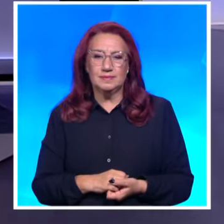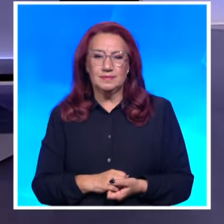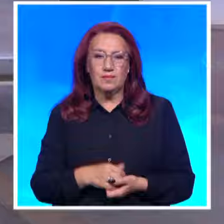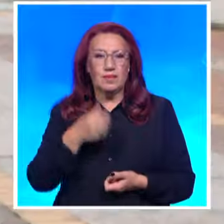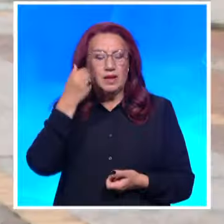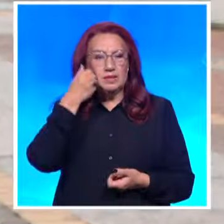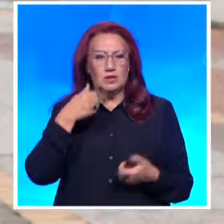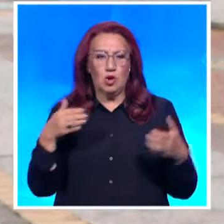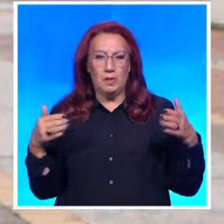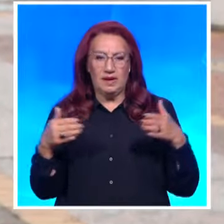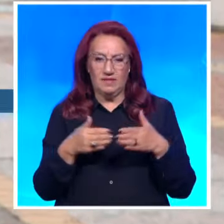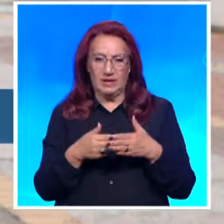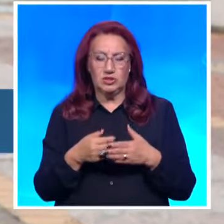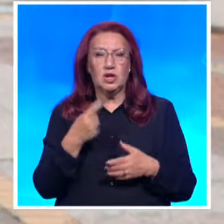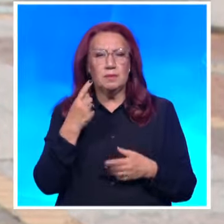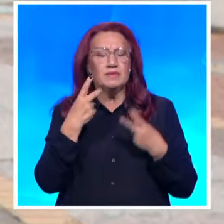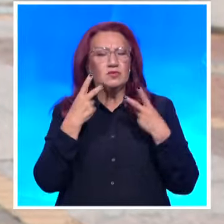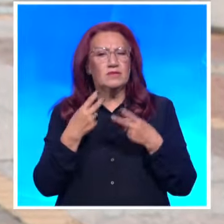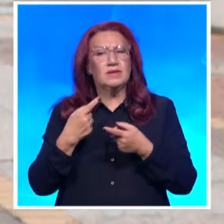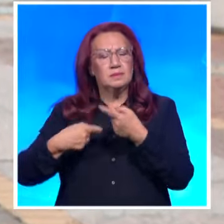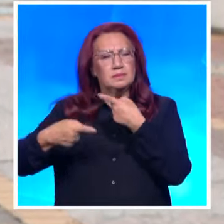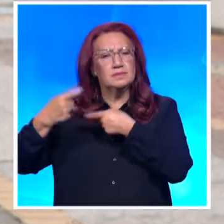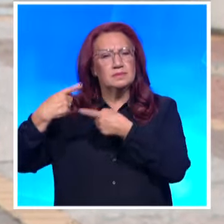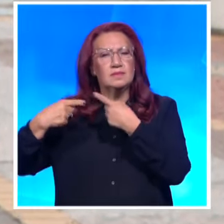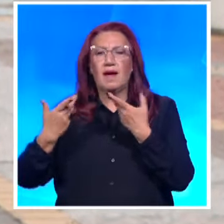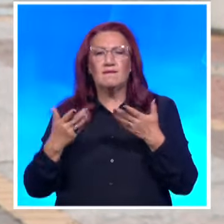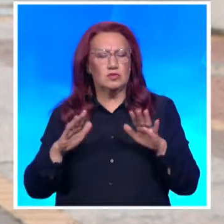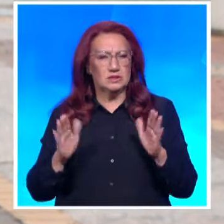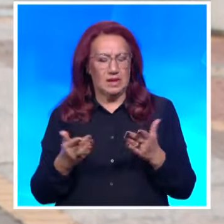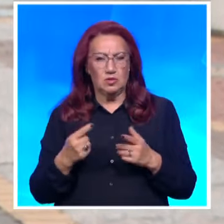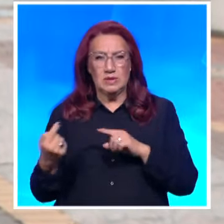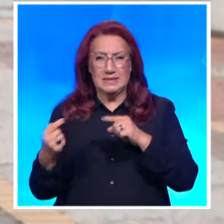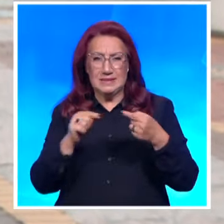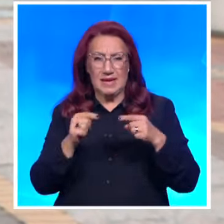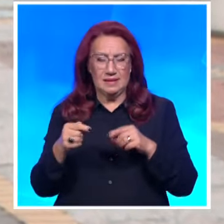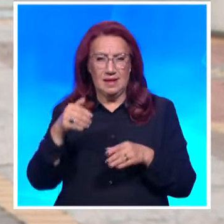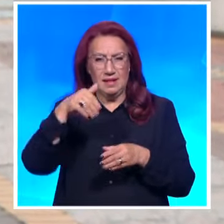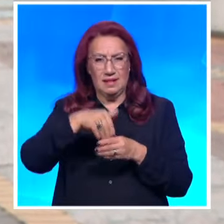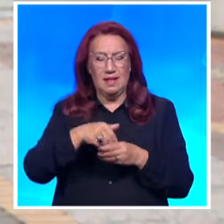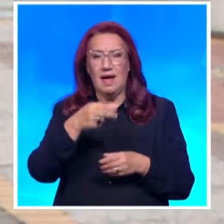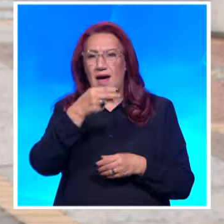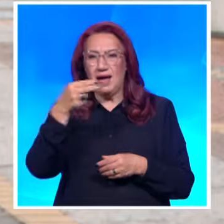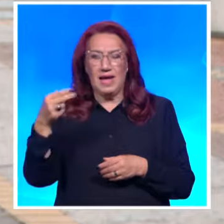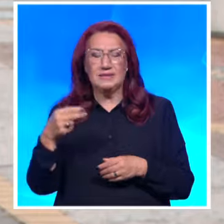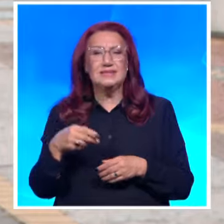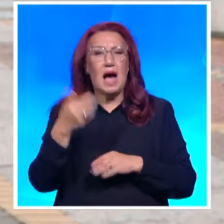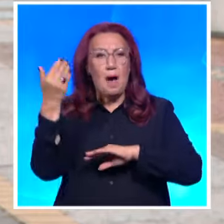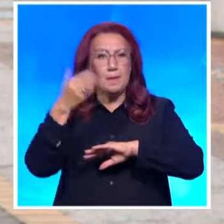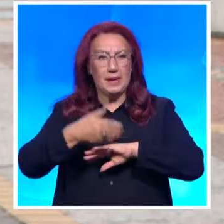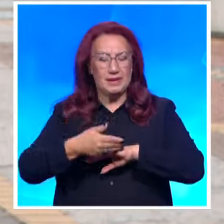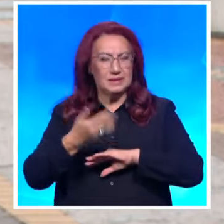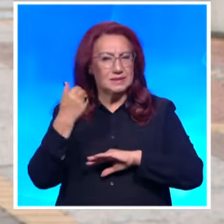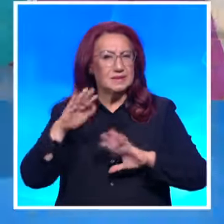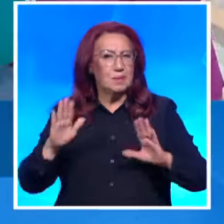Добър вечер. Нека първо да погледнем хронологията на целия сюжет. Скандалът в агенция Митници избухна през месец април тази година.